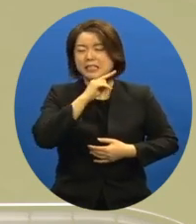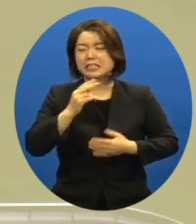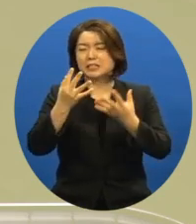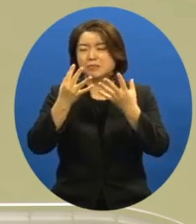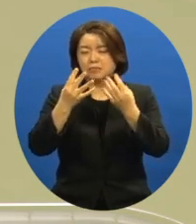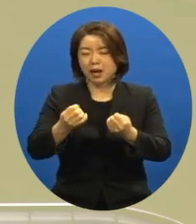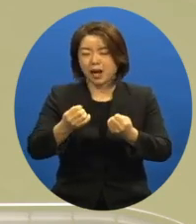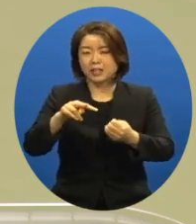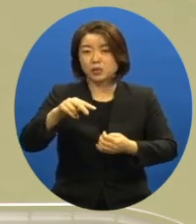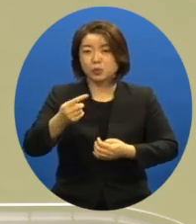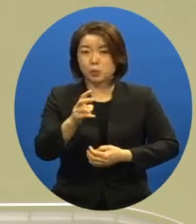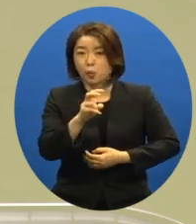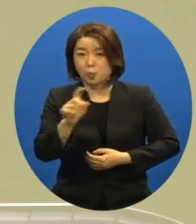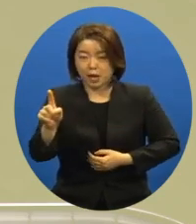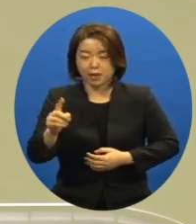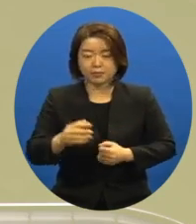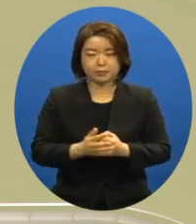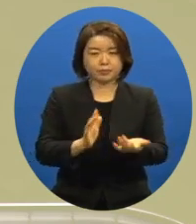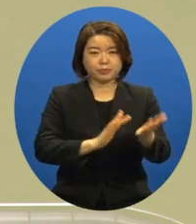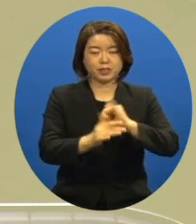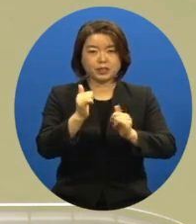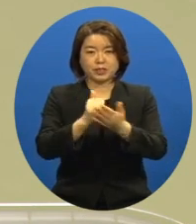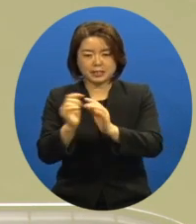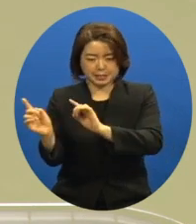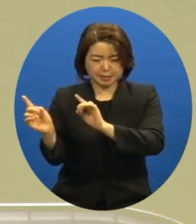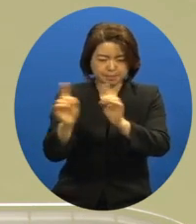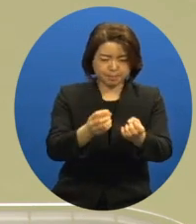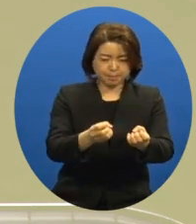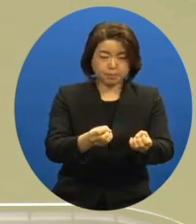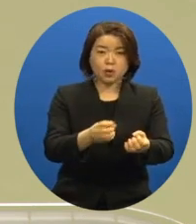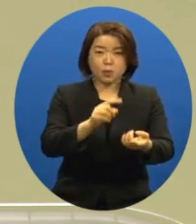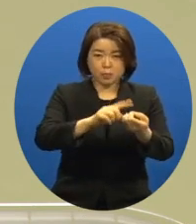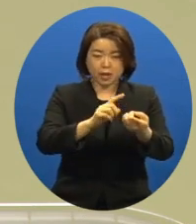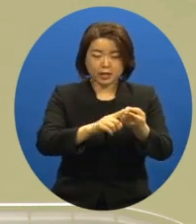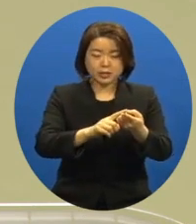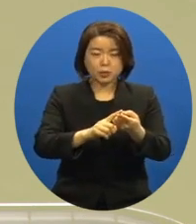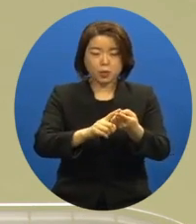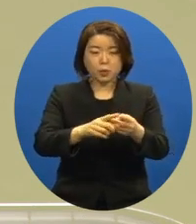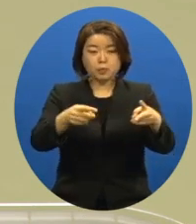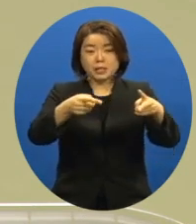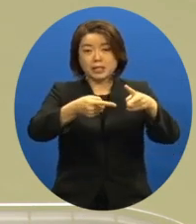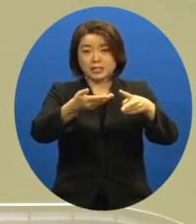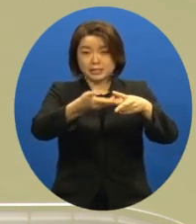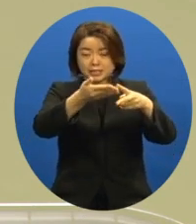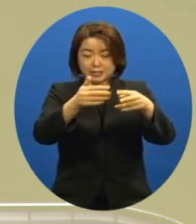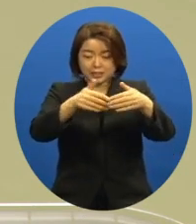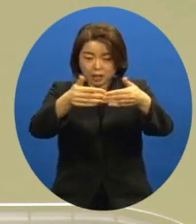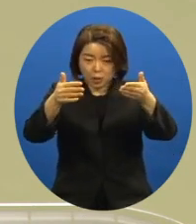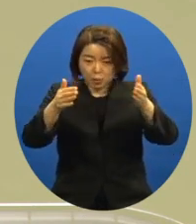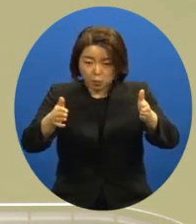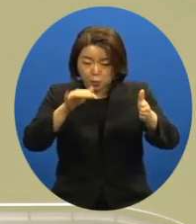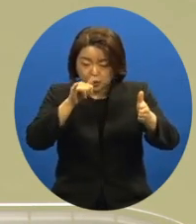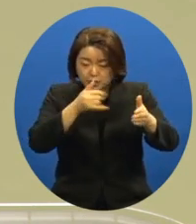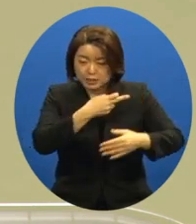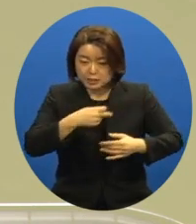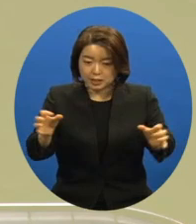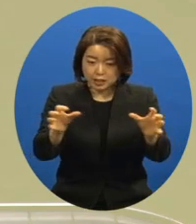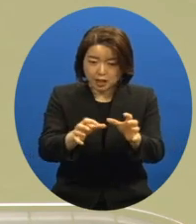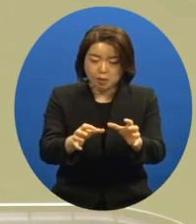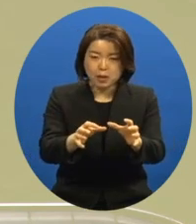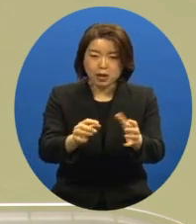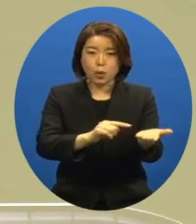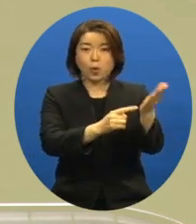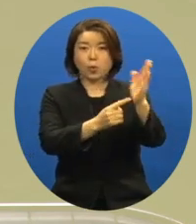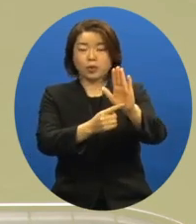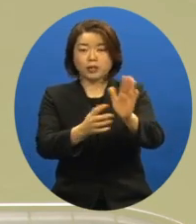예수님께서 부활하시고 마가다락방에 있었던 제자들을 이렇게 나타나셨습니다. 근데 그